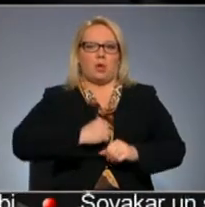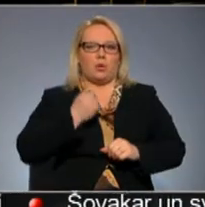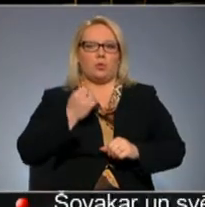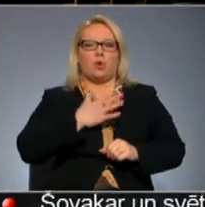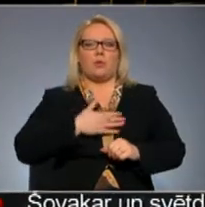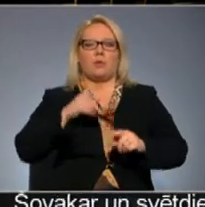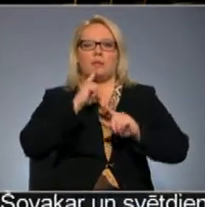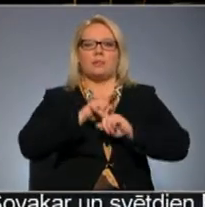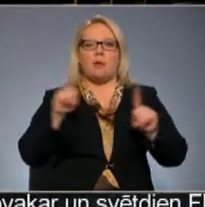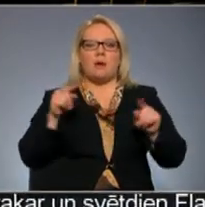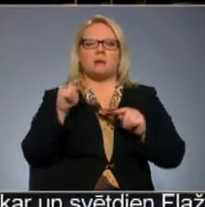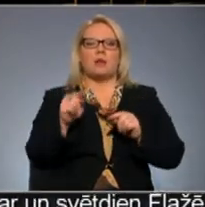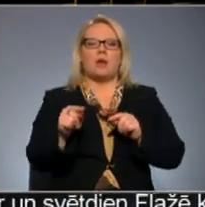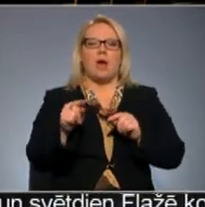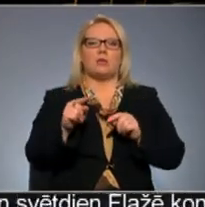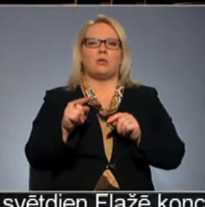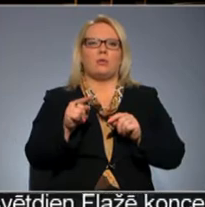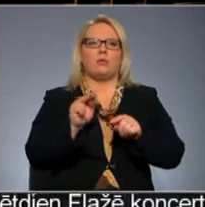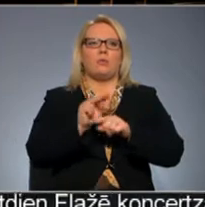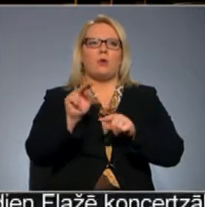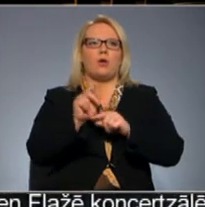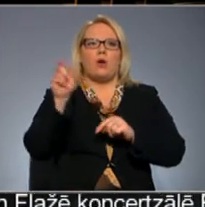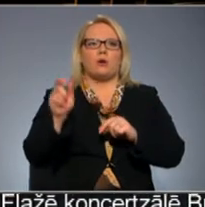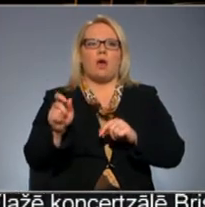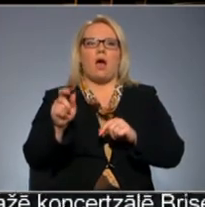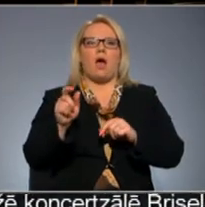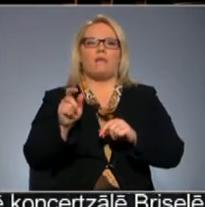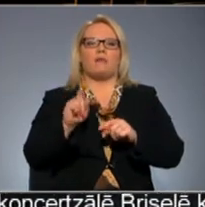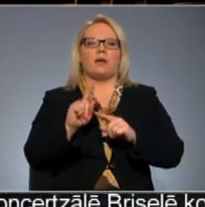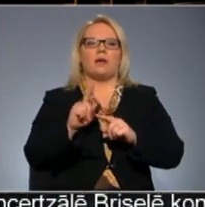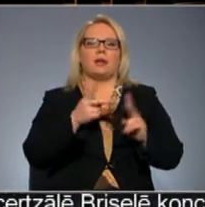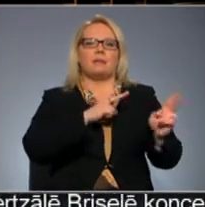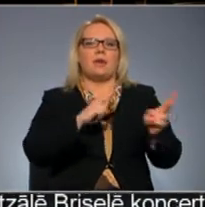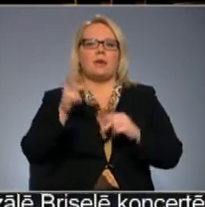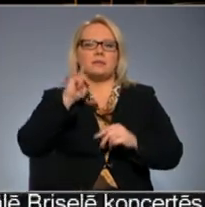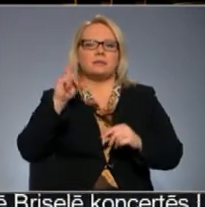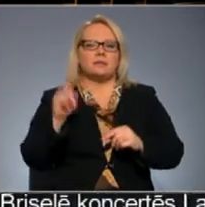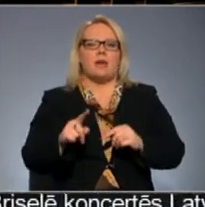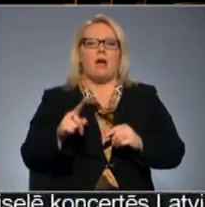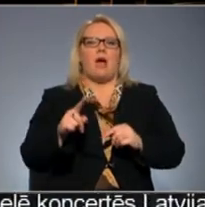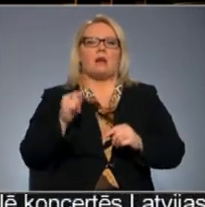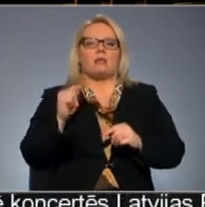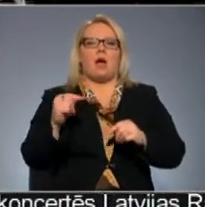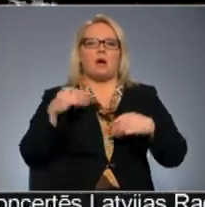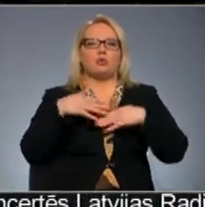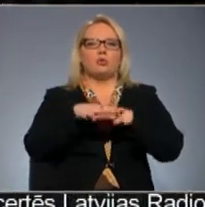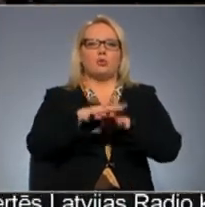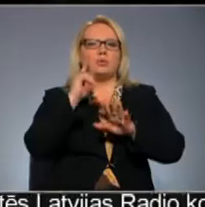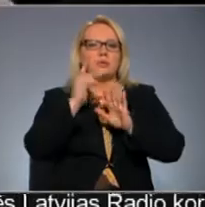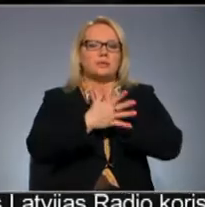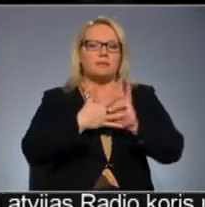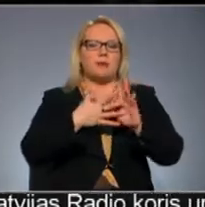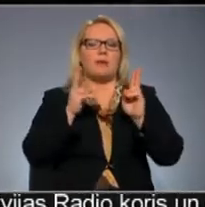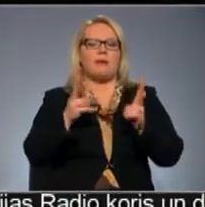neprasti bija strādāt ar horeogrāfu tā tīri tieši dejas ziņā, jo tāpēc, ka tā struktūras izpratne par to,